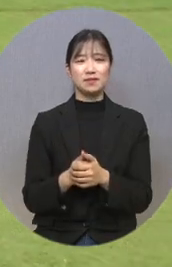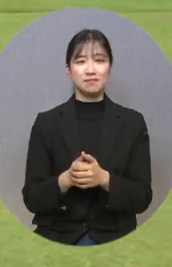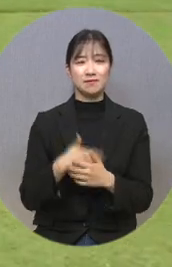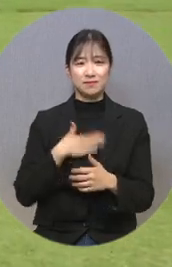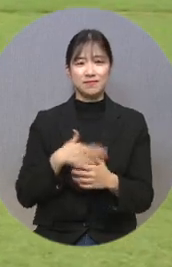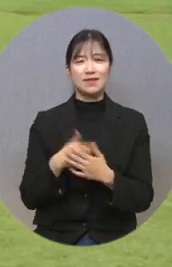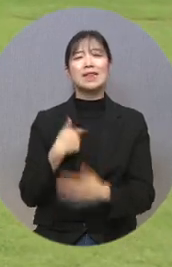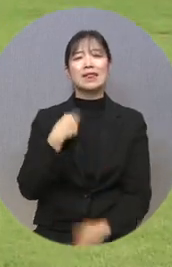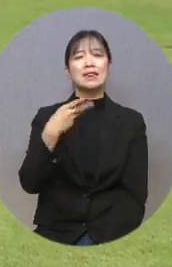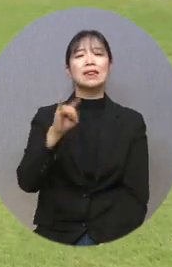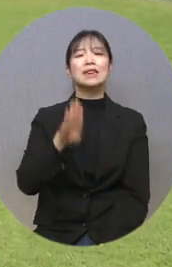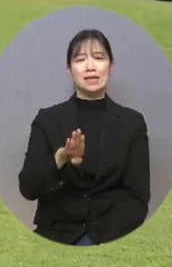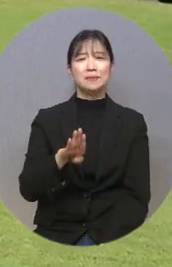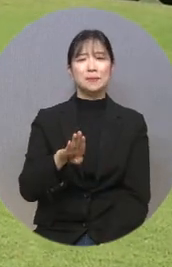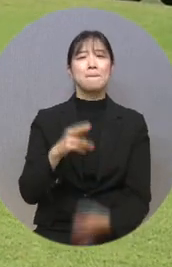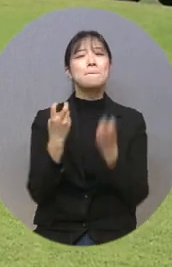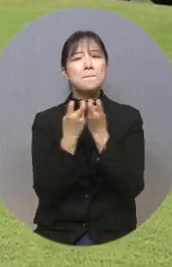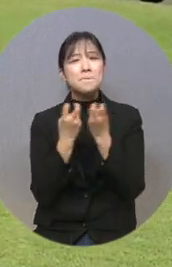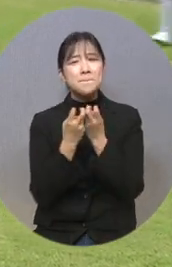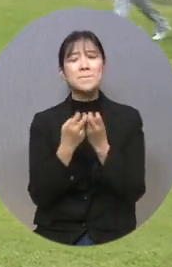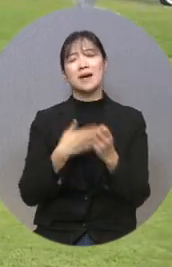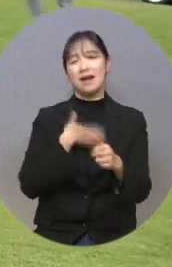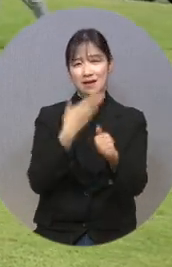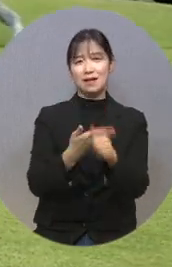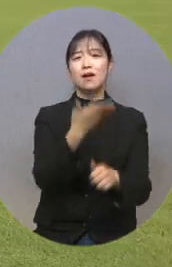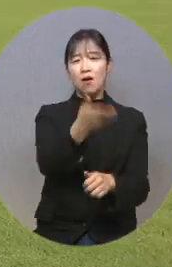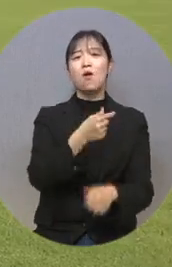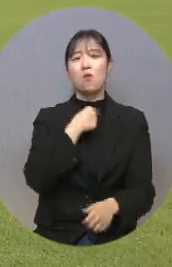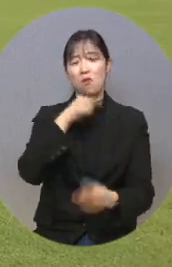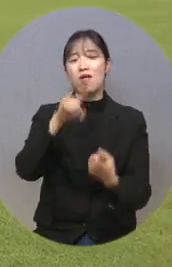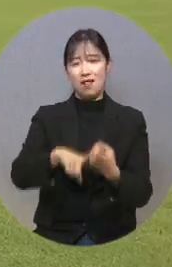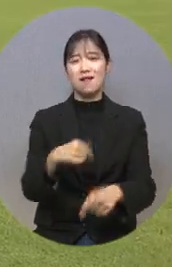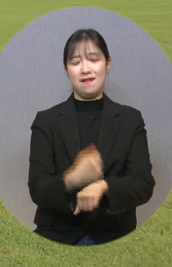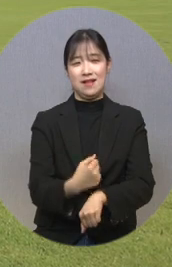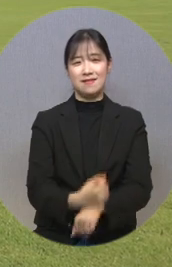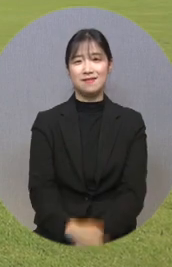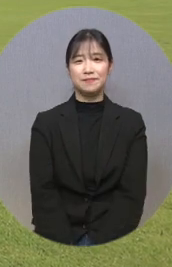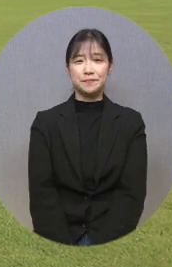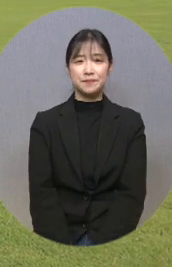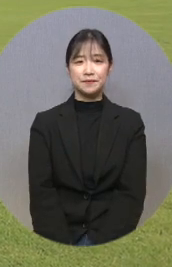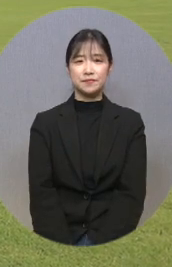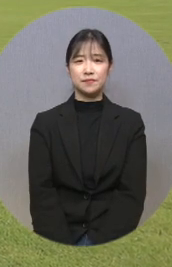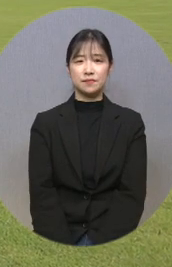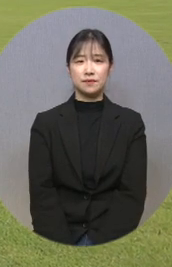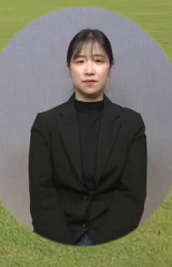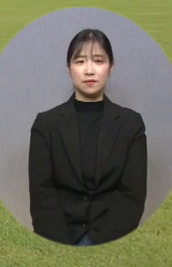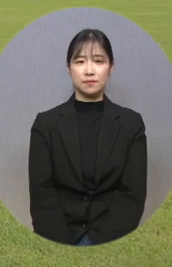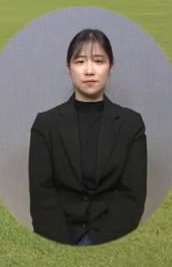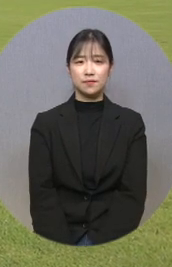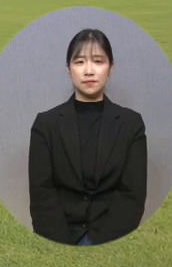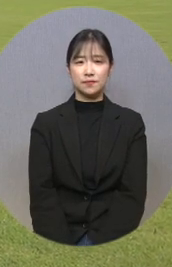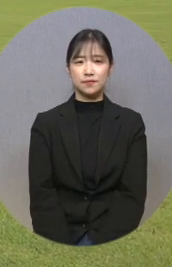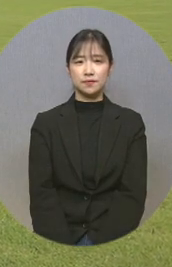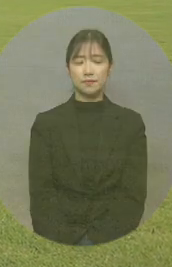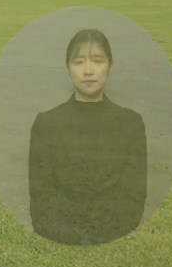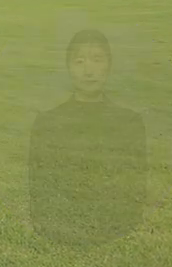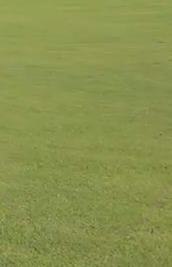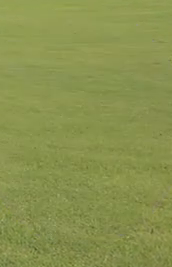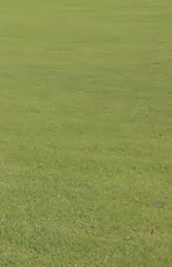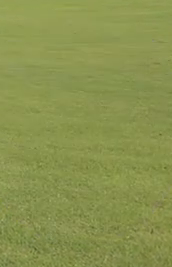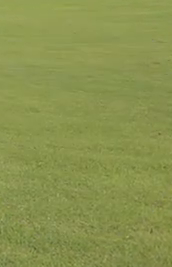그냥 팁. 팁. 그렇게 해라. 이건 아닌데 네네. 오빠 마음대로 하는 건데. 네. 여기서 100m 남았나?